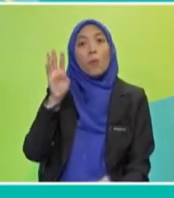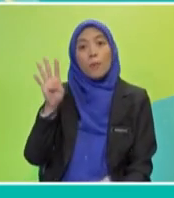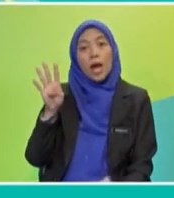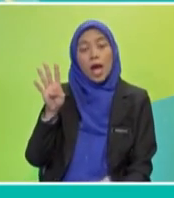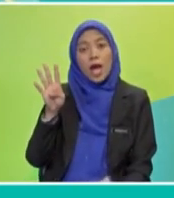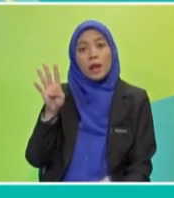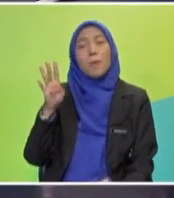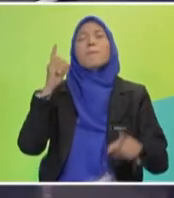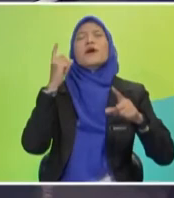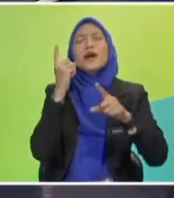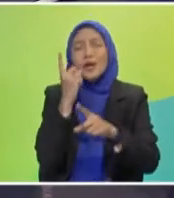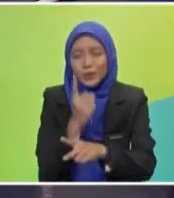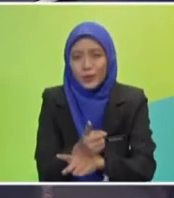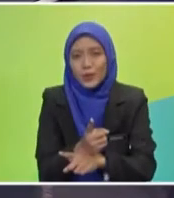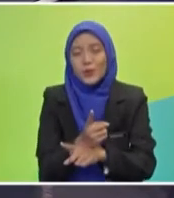24.